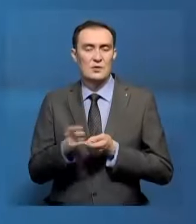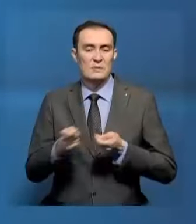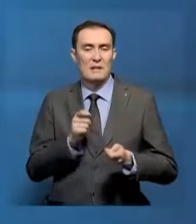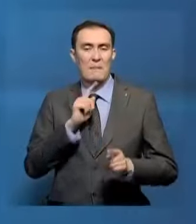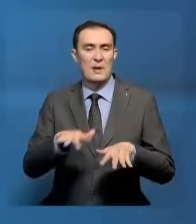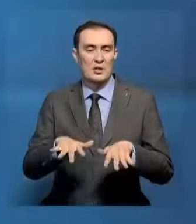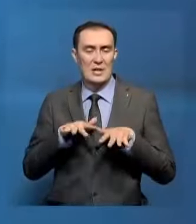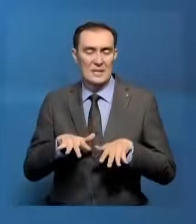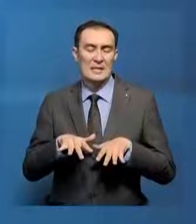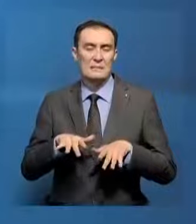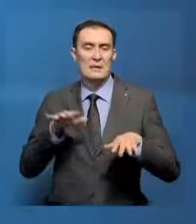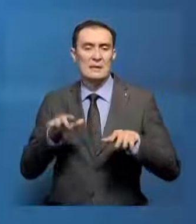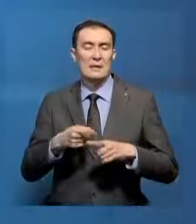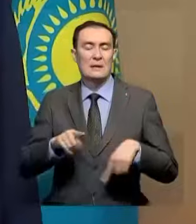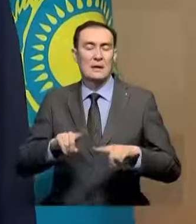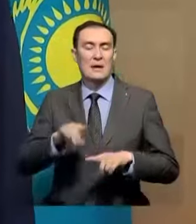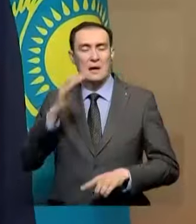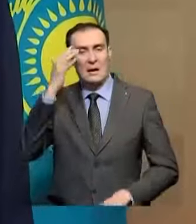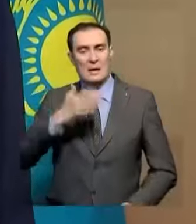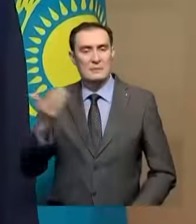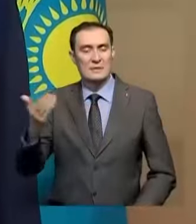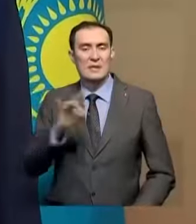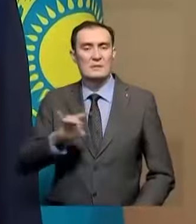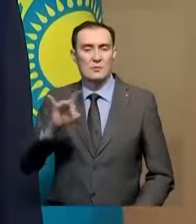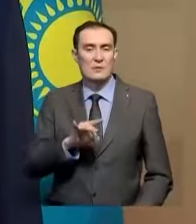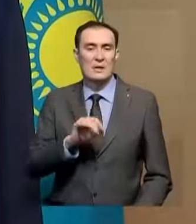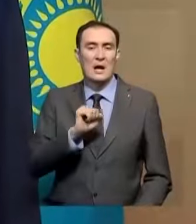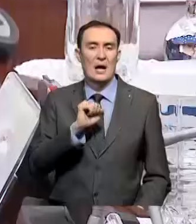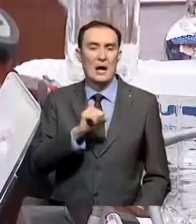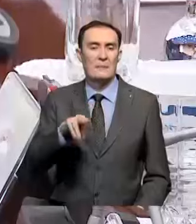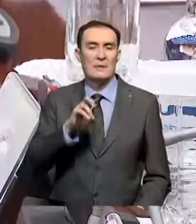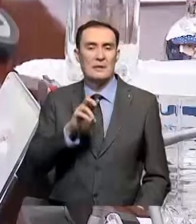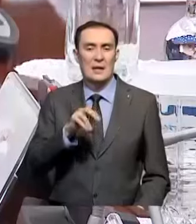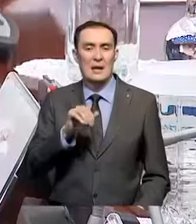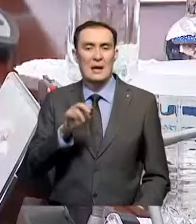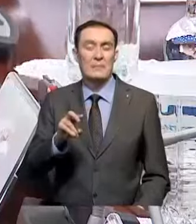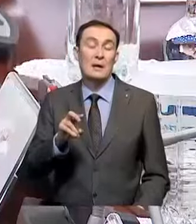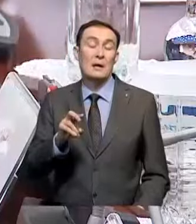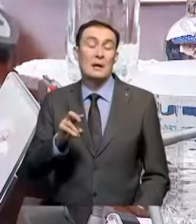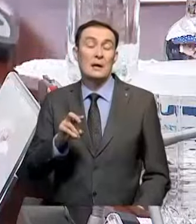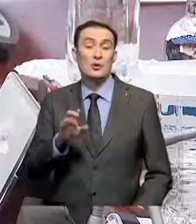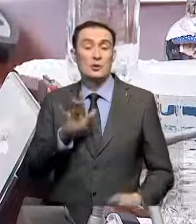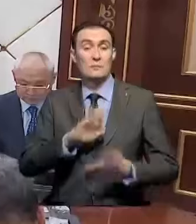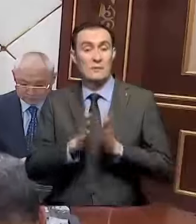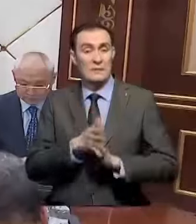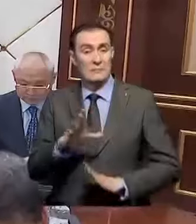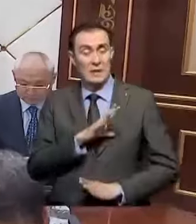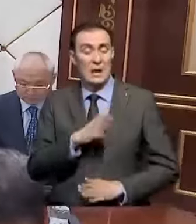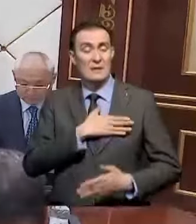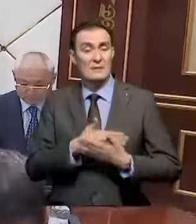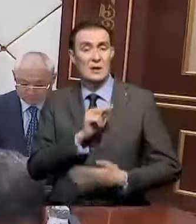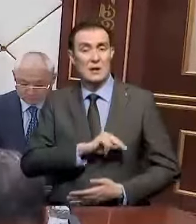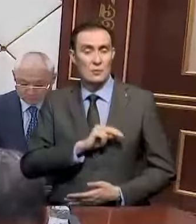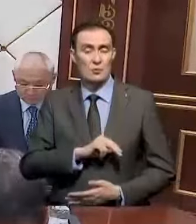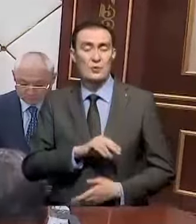спикера Мажилиса с председателем Сената Арабской Республики Абдуляхабом Абдельразеком. Собеседники договорились